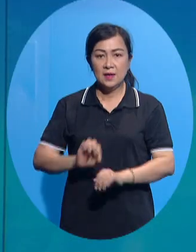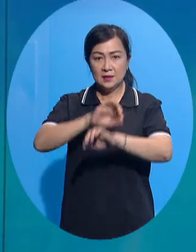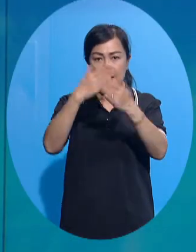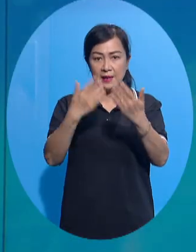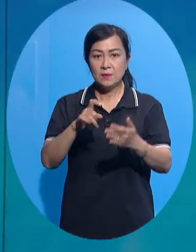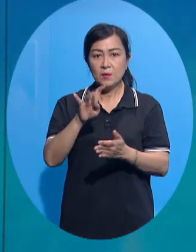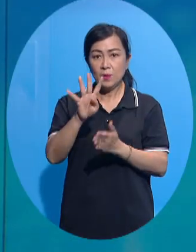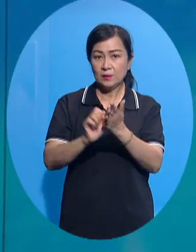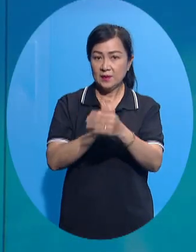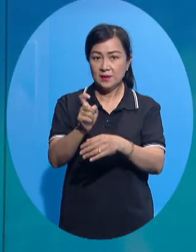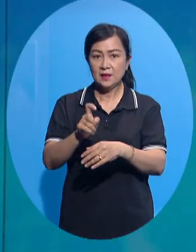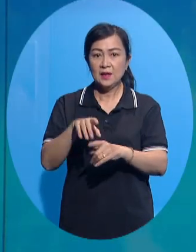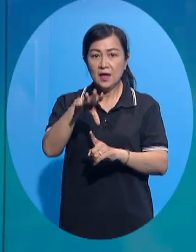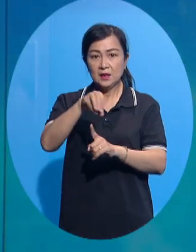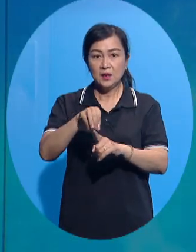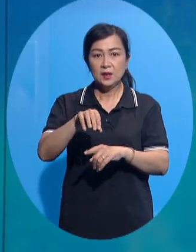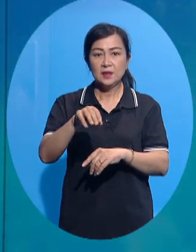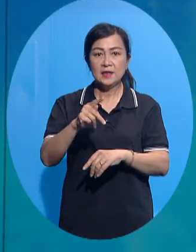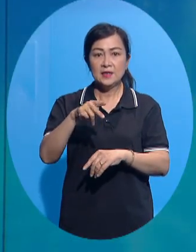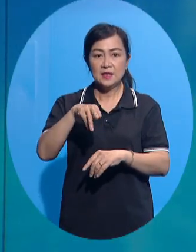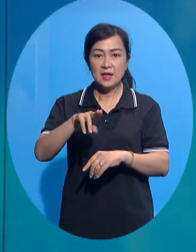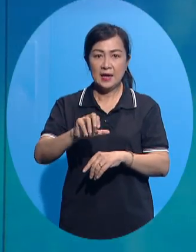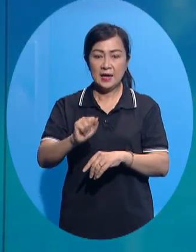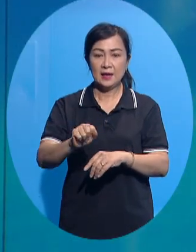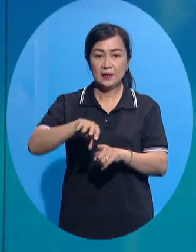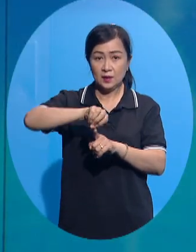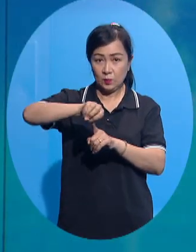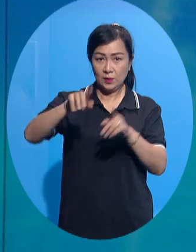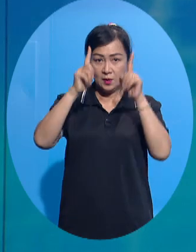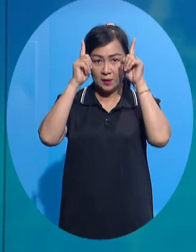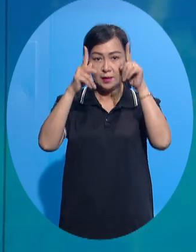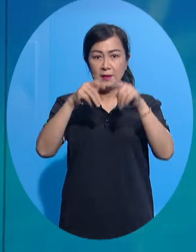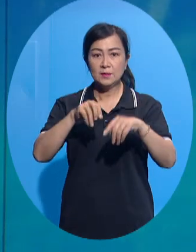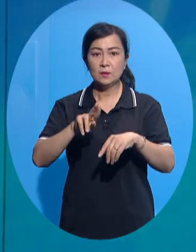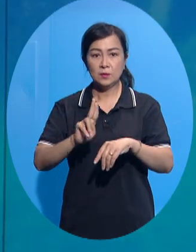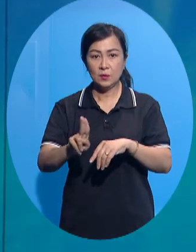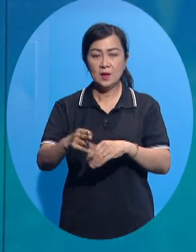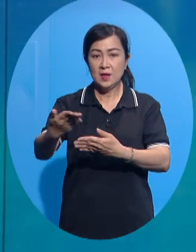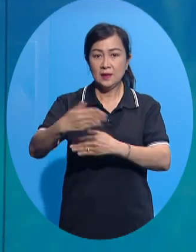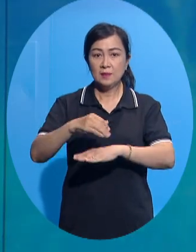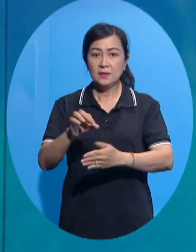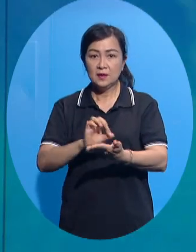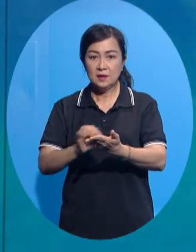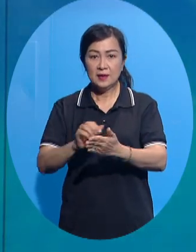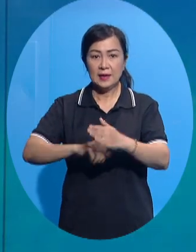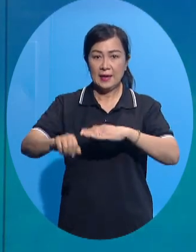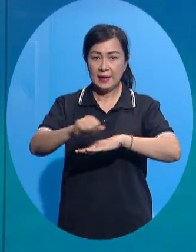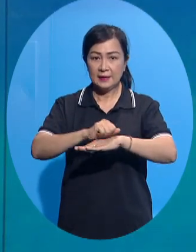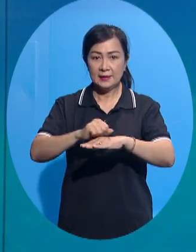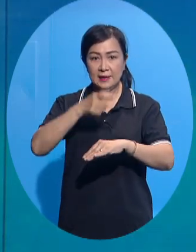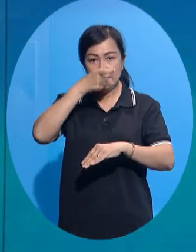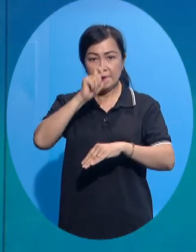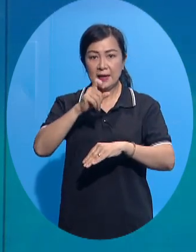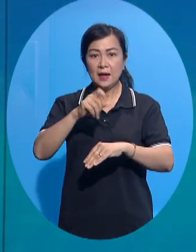Sáng nay 14 tháng 9 hãng Thông Tấn Trung ương Triều Tiên kcna đưa tin lãnh đạo Kim Chân inh đã tiếp đón Thư ký hội đồng an ninh nga